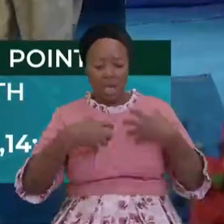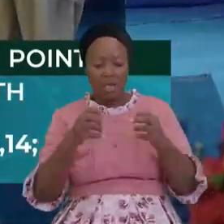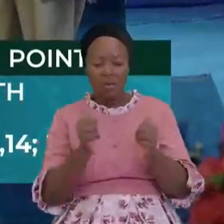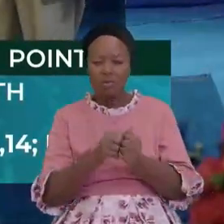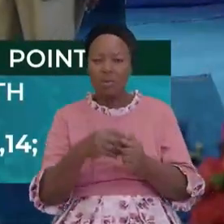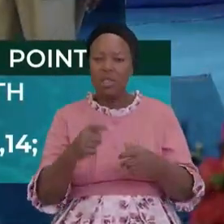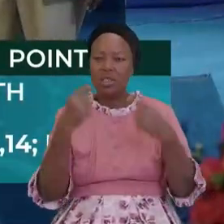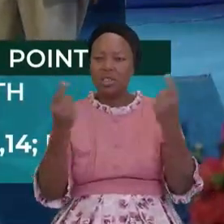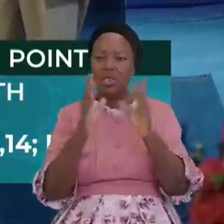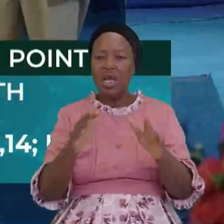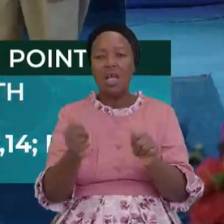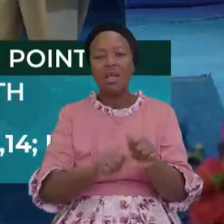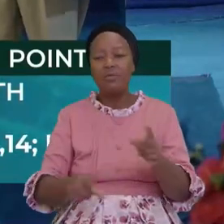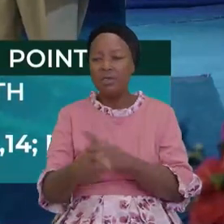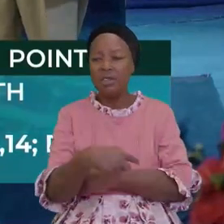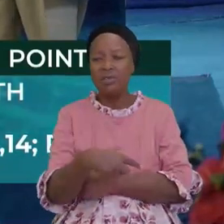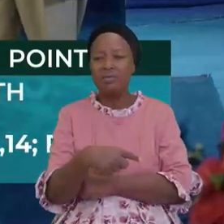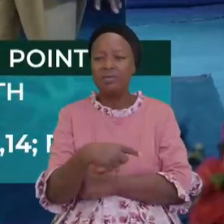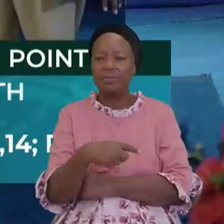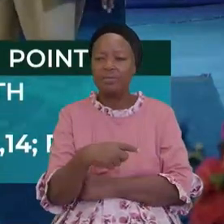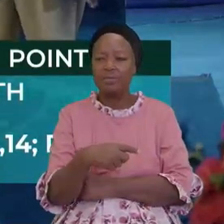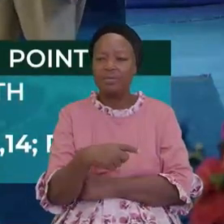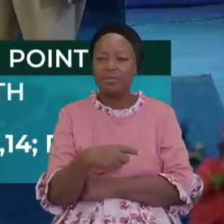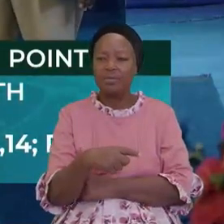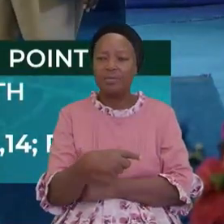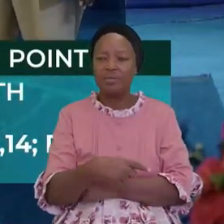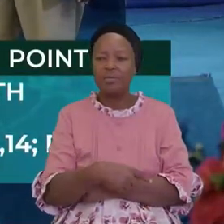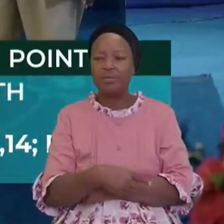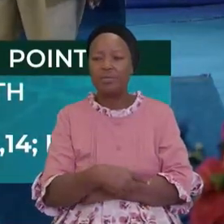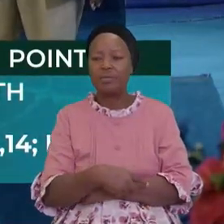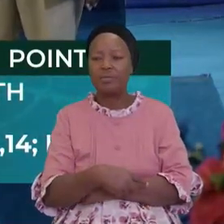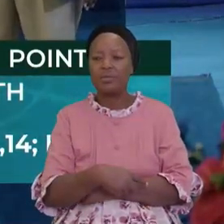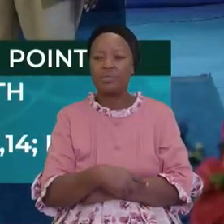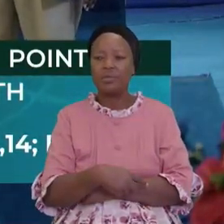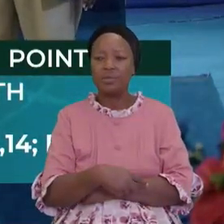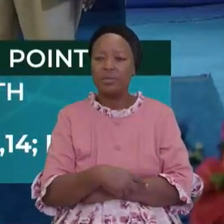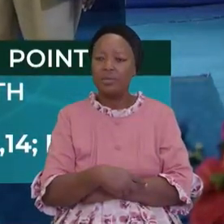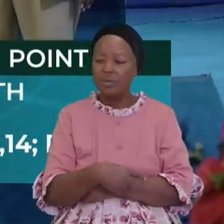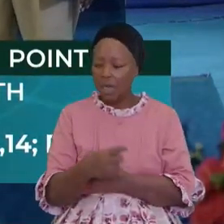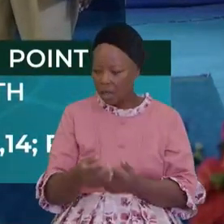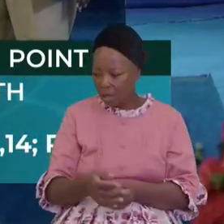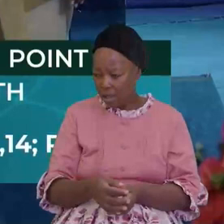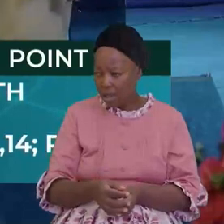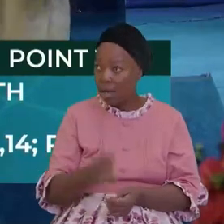à Dieu, Dieu est en colère contre le pécheur chaque jour.